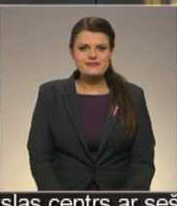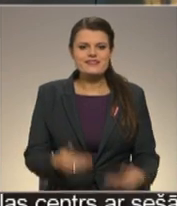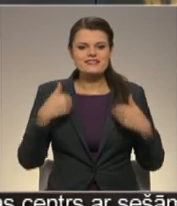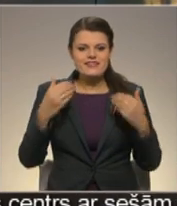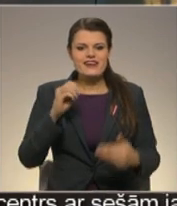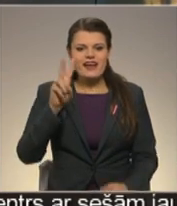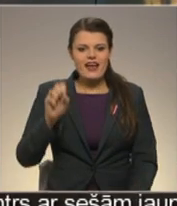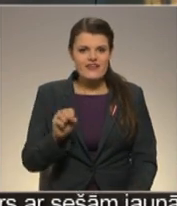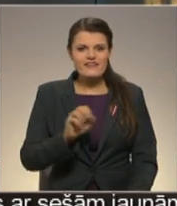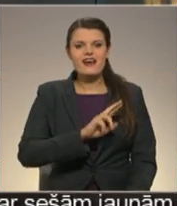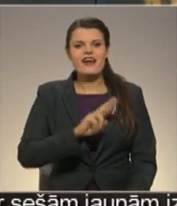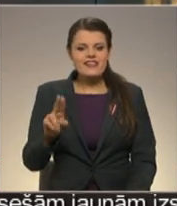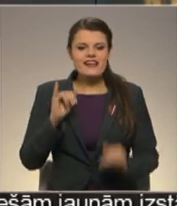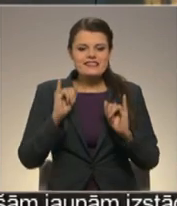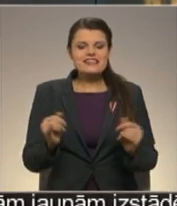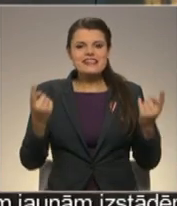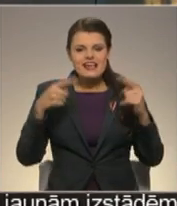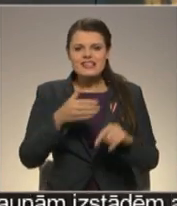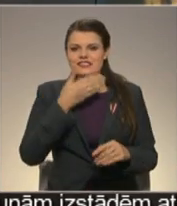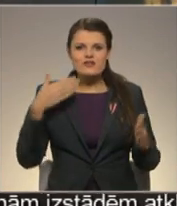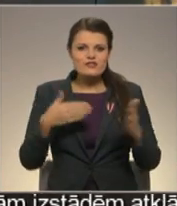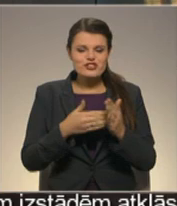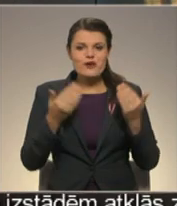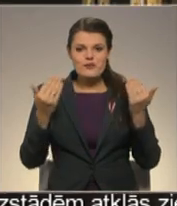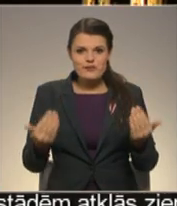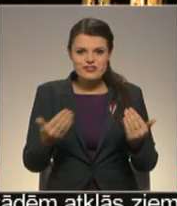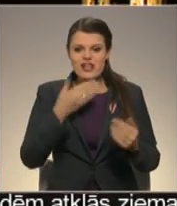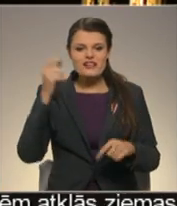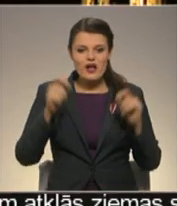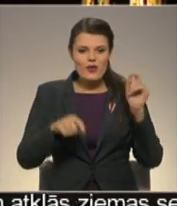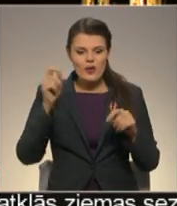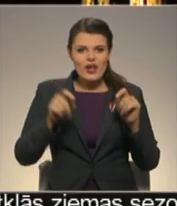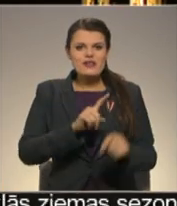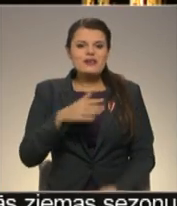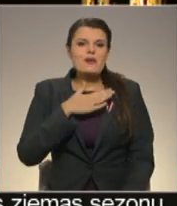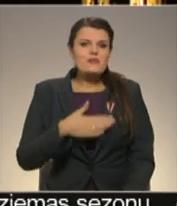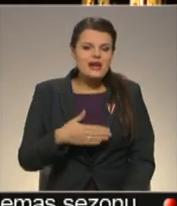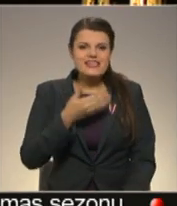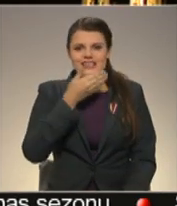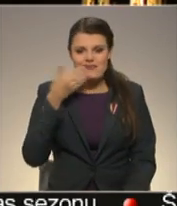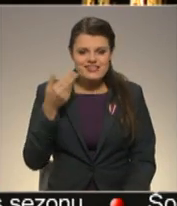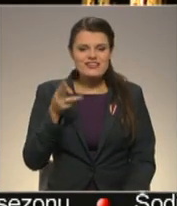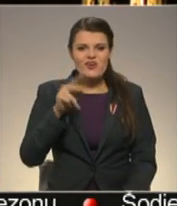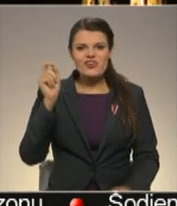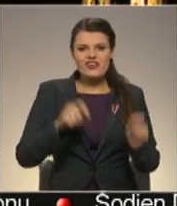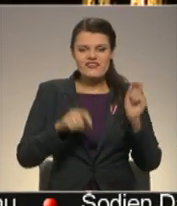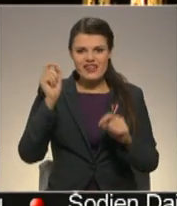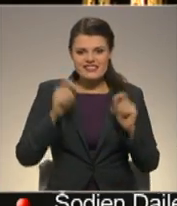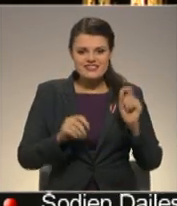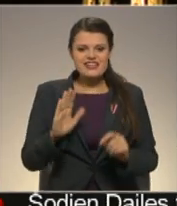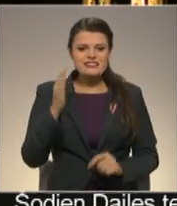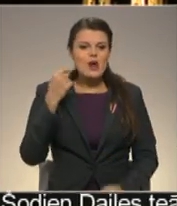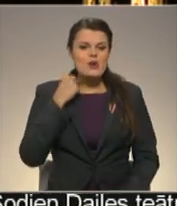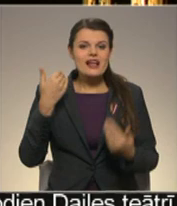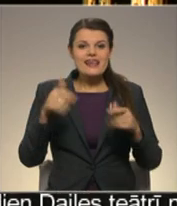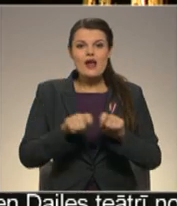Sveika, Eva! Nē, sliktais laiks, nav šķērslis, jo pašlaik nelīst, ir patīkami pats silts, un festivāls Staro Rīga